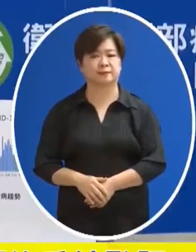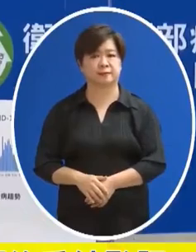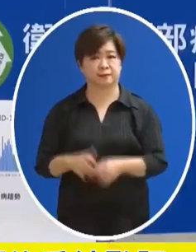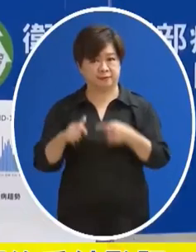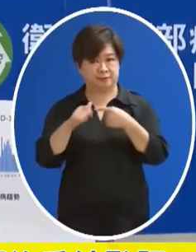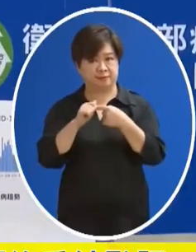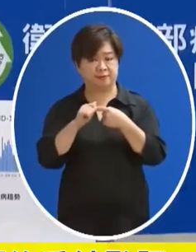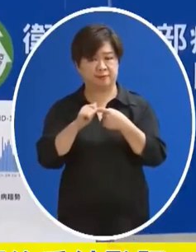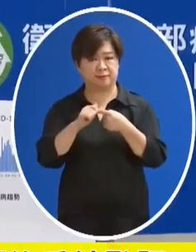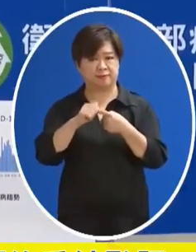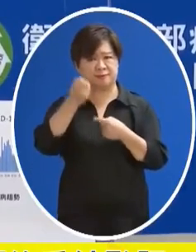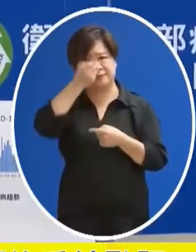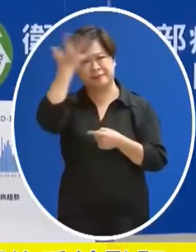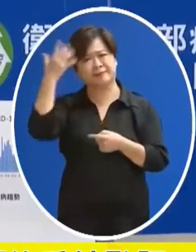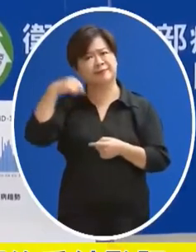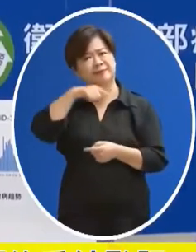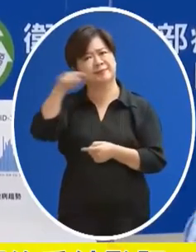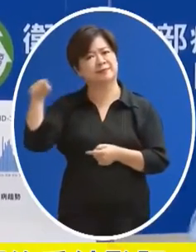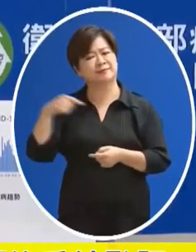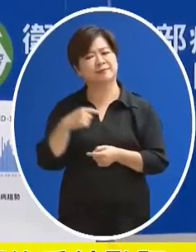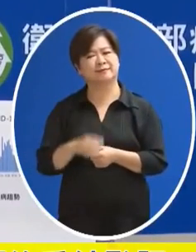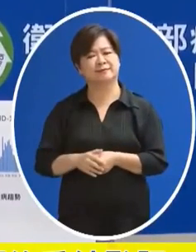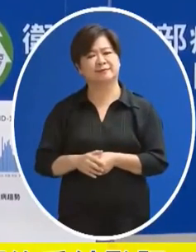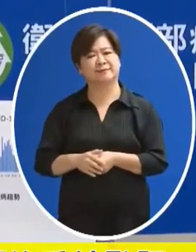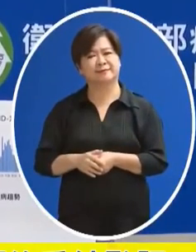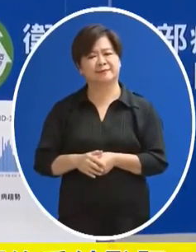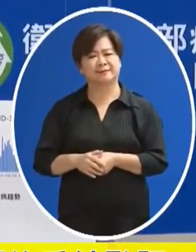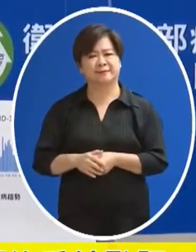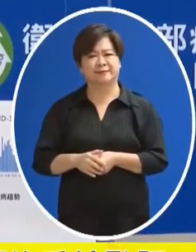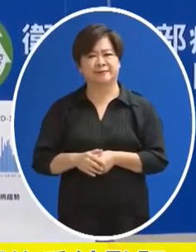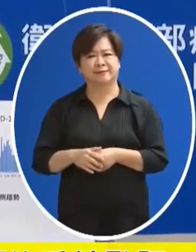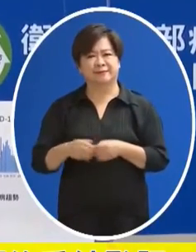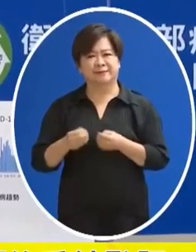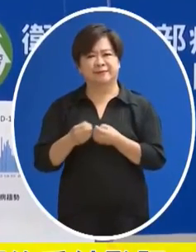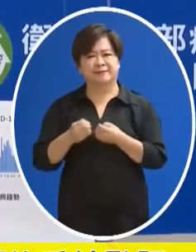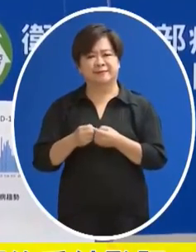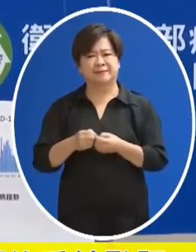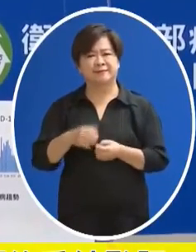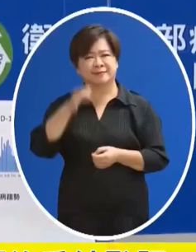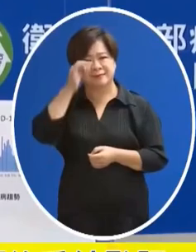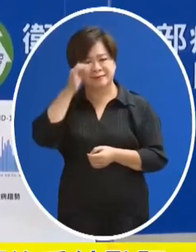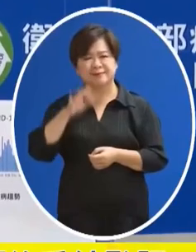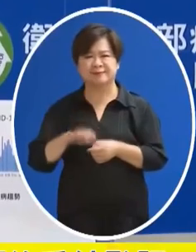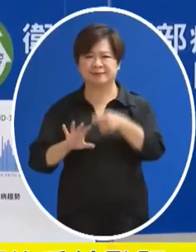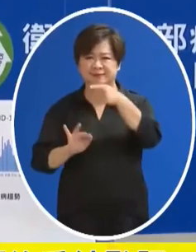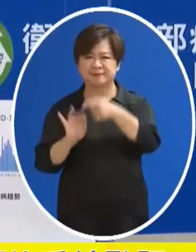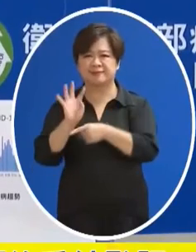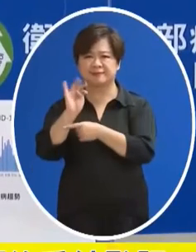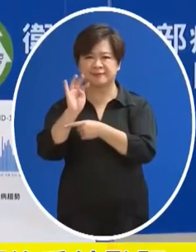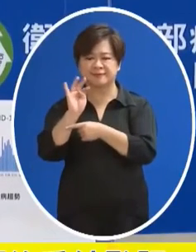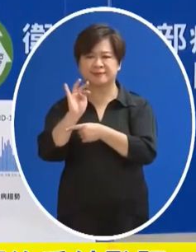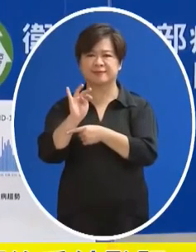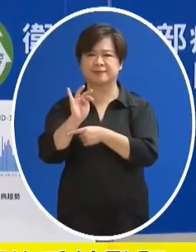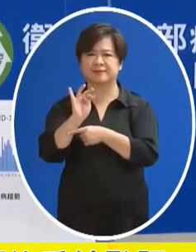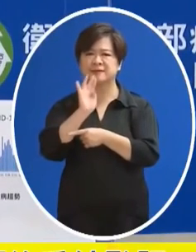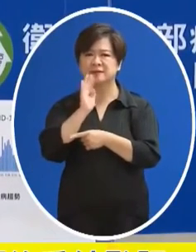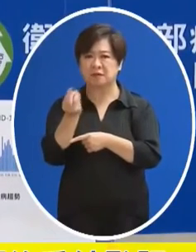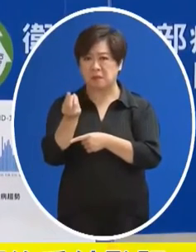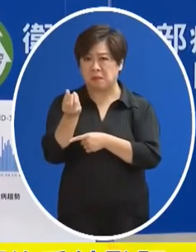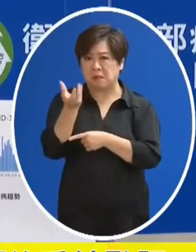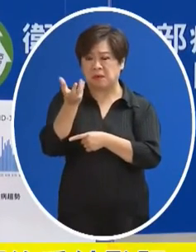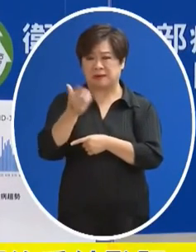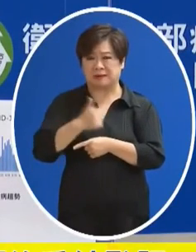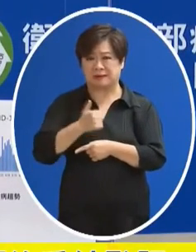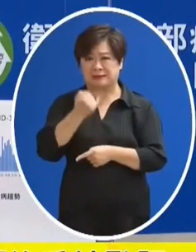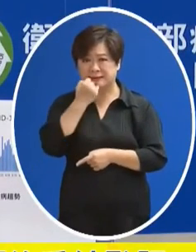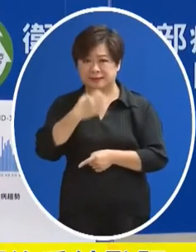第一个大概是年轻，但是哈，就整体来讲是那个战率了，是战率变高，好，并没有那么